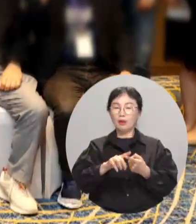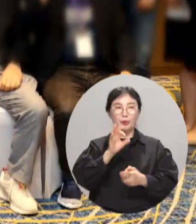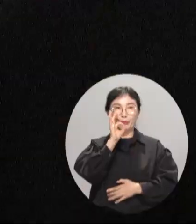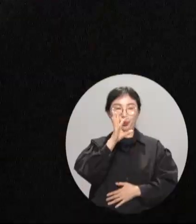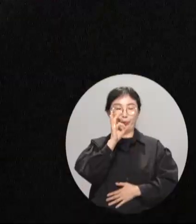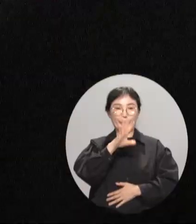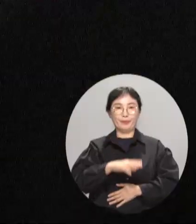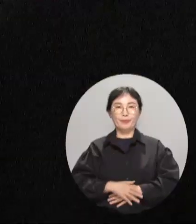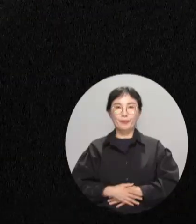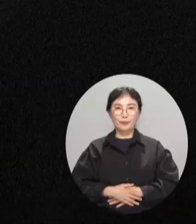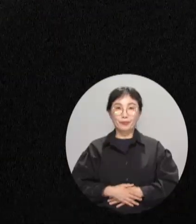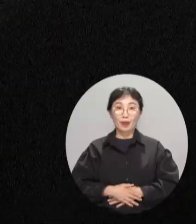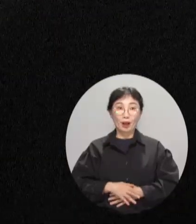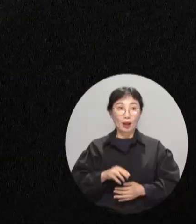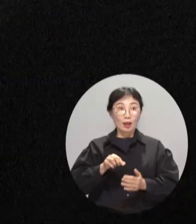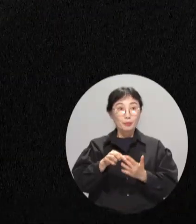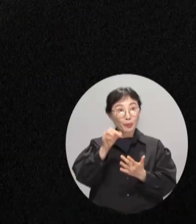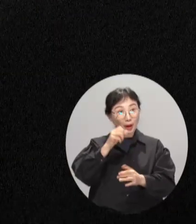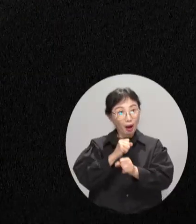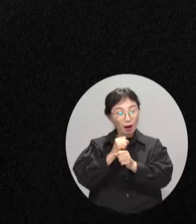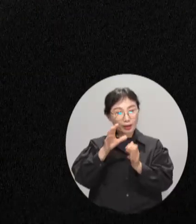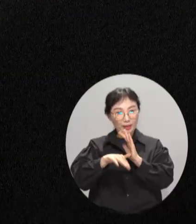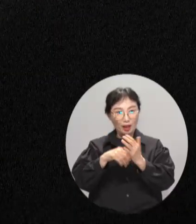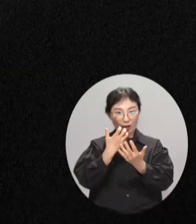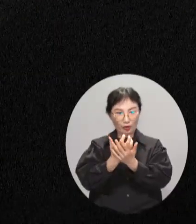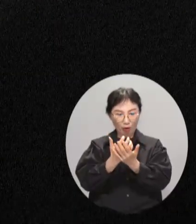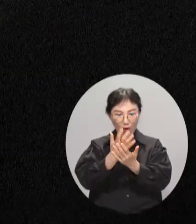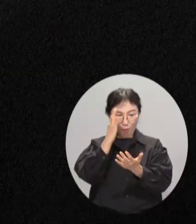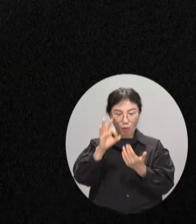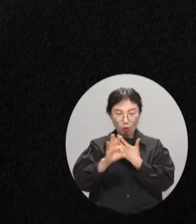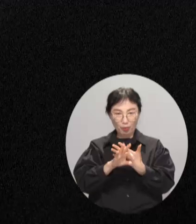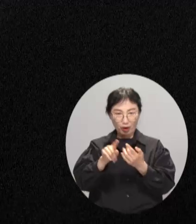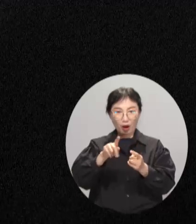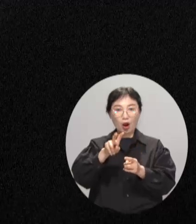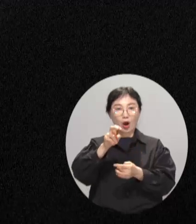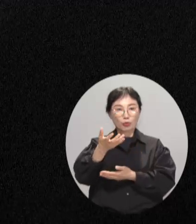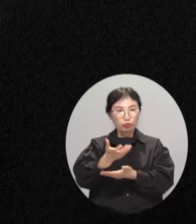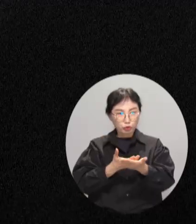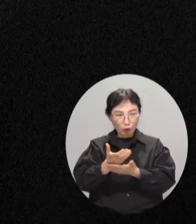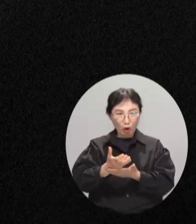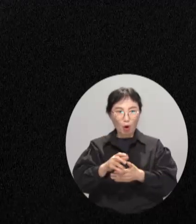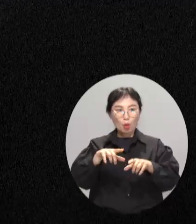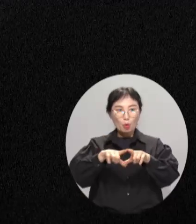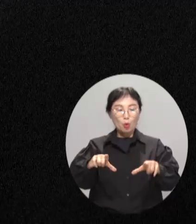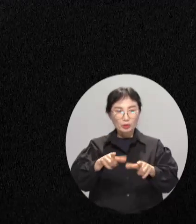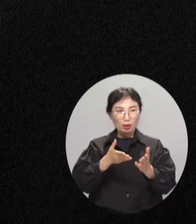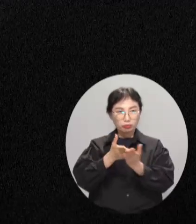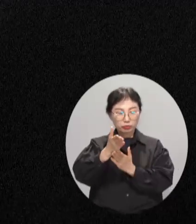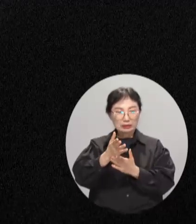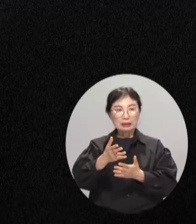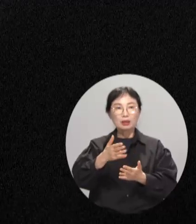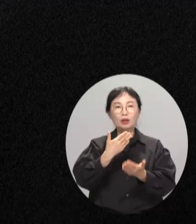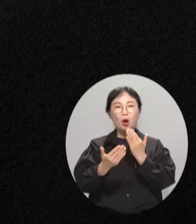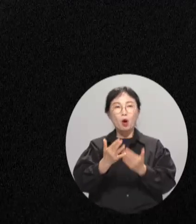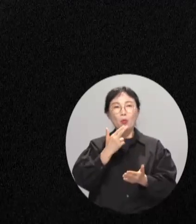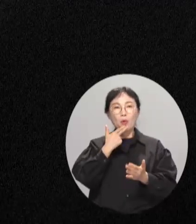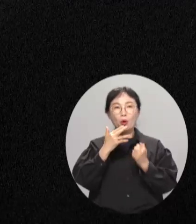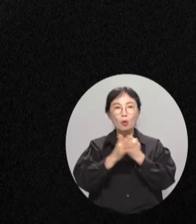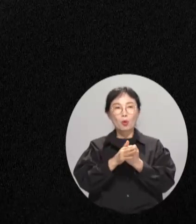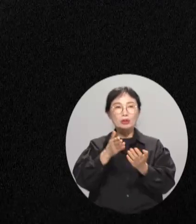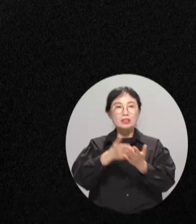불가능합니다. 채용 당시 이력서를 보면 A씨는 무역 등 통상 분야 이력은 없고 지역 언론사